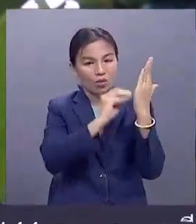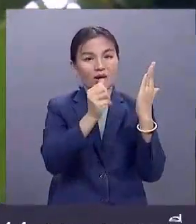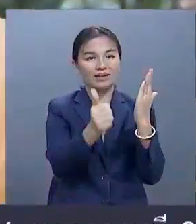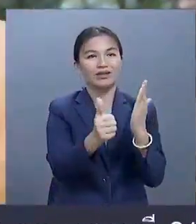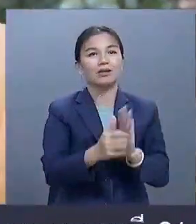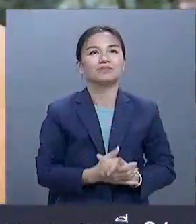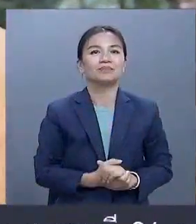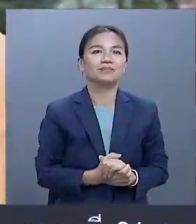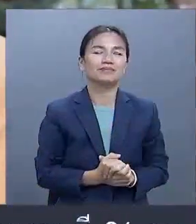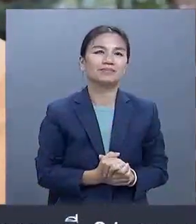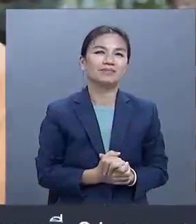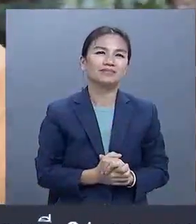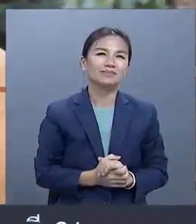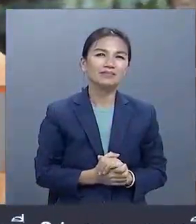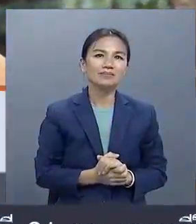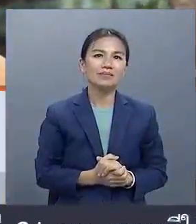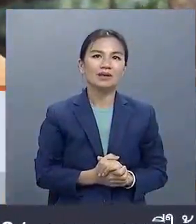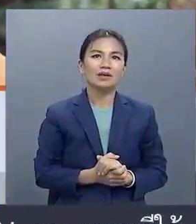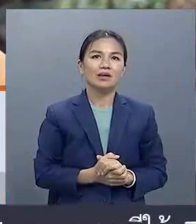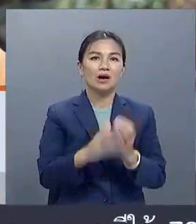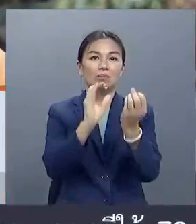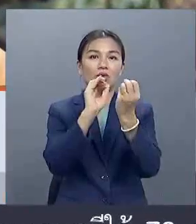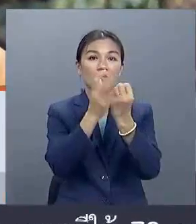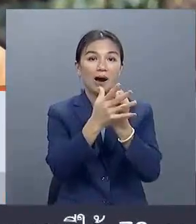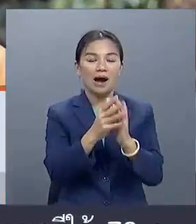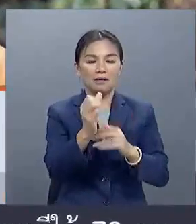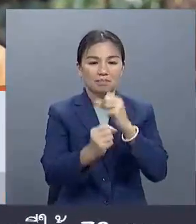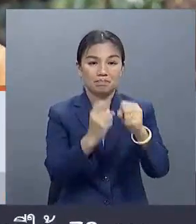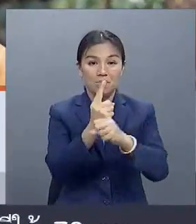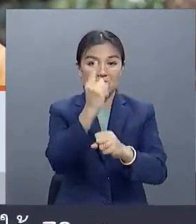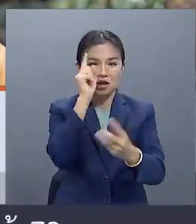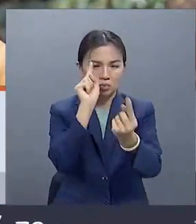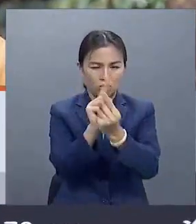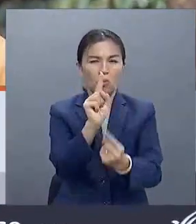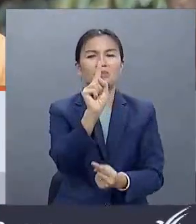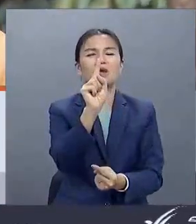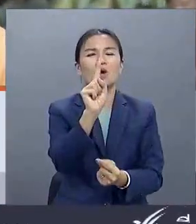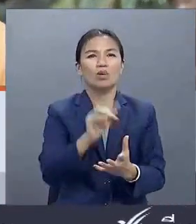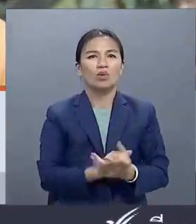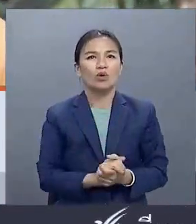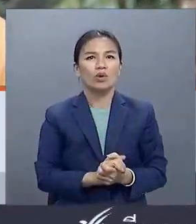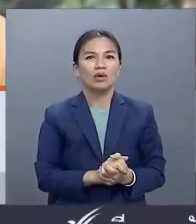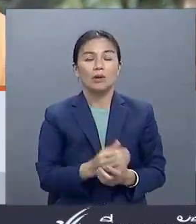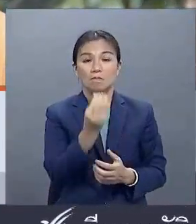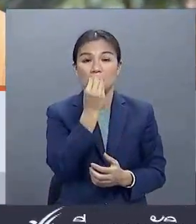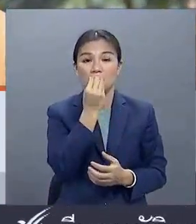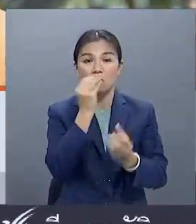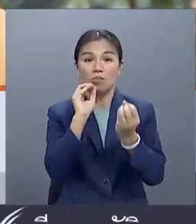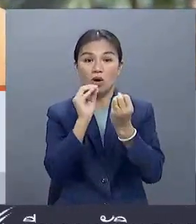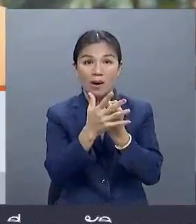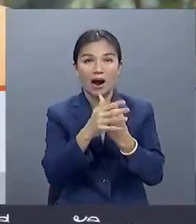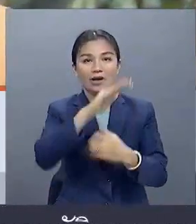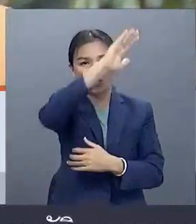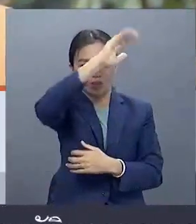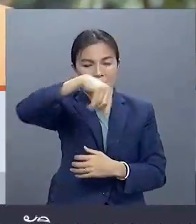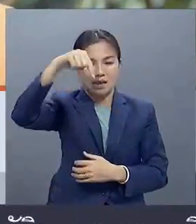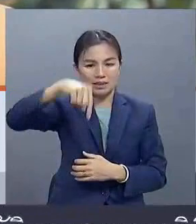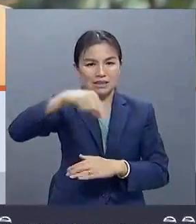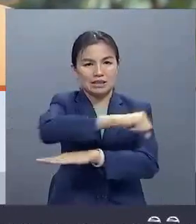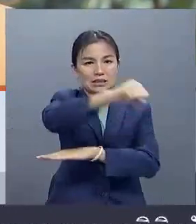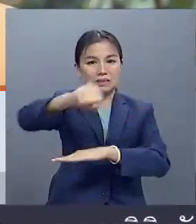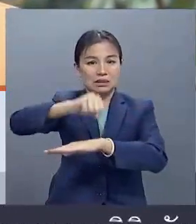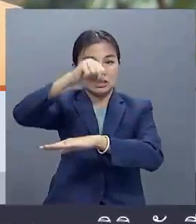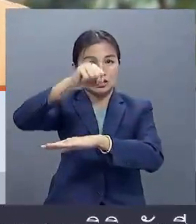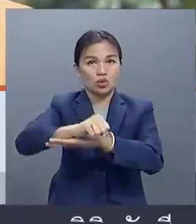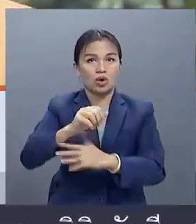ช่วงผลไม้นี่ค่ะ1ปีมีครั้งเดียวนะคะแล้วก็ถ้าจะทานผลไม้ให้อร่อยต้องมาทานที่สวนนะคะแล้วก็สามารถที่